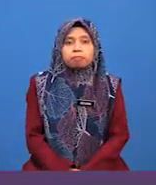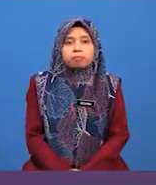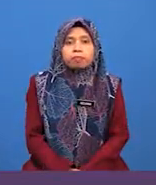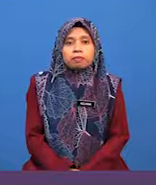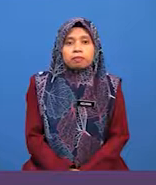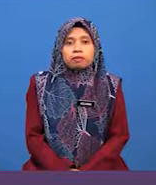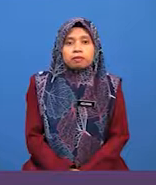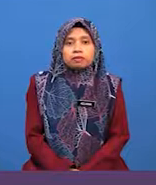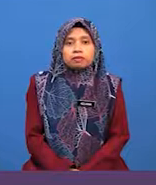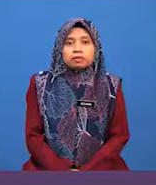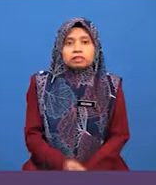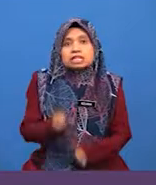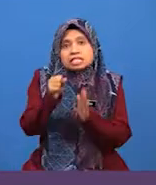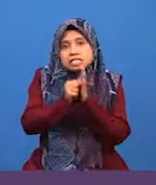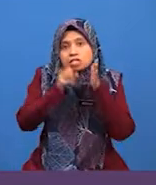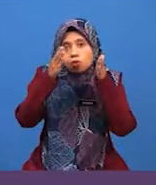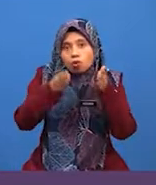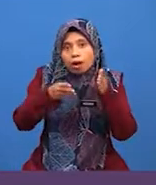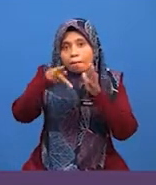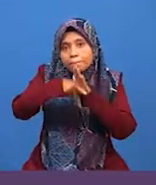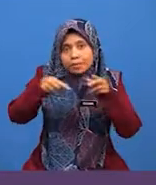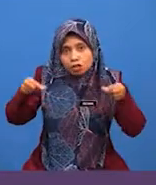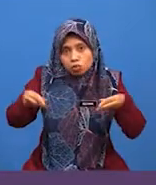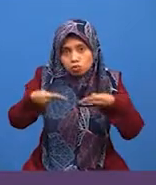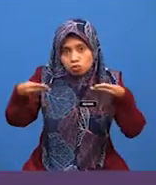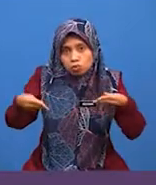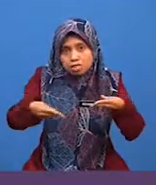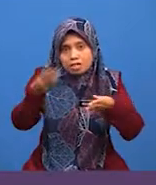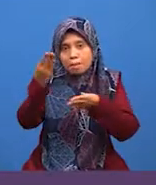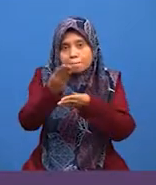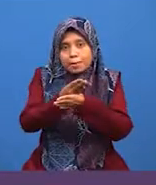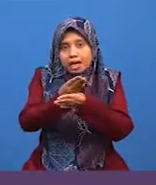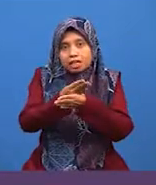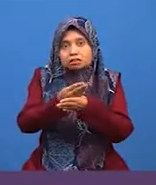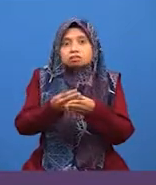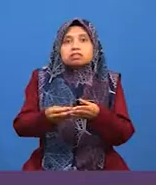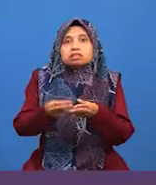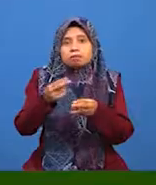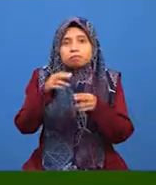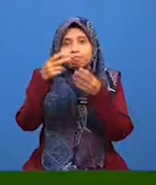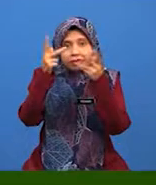Manakala seorang pengurus bank ialah predikat.